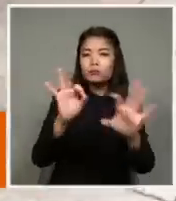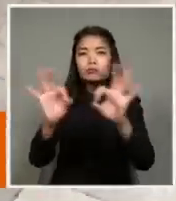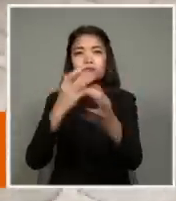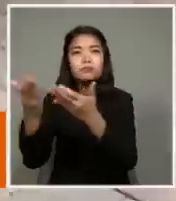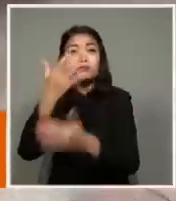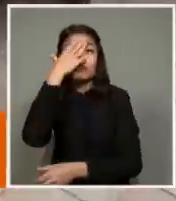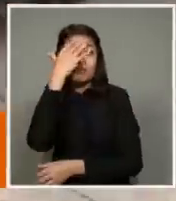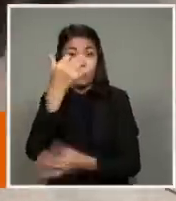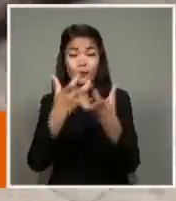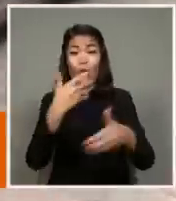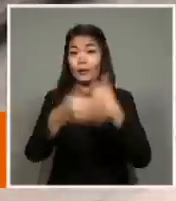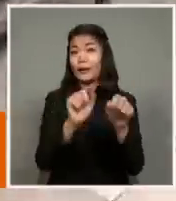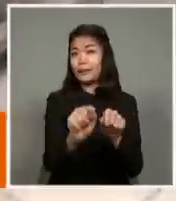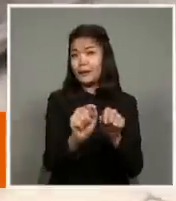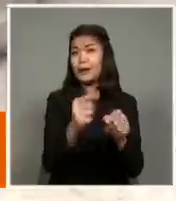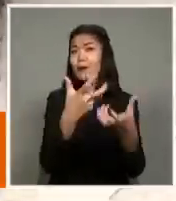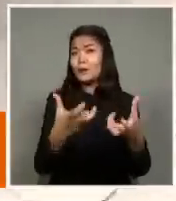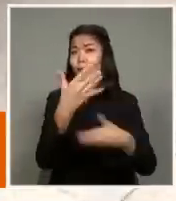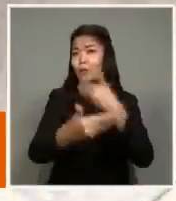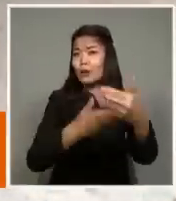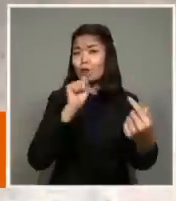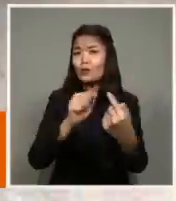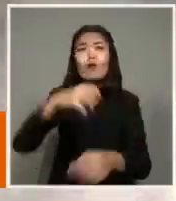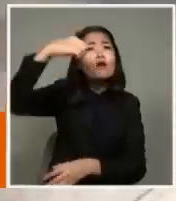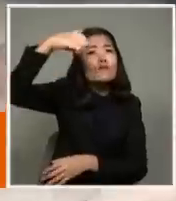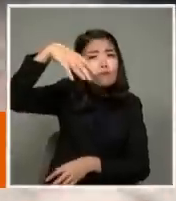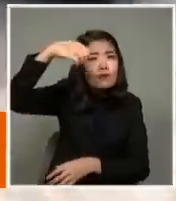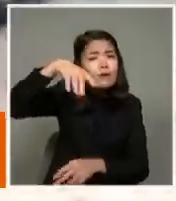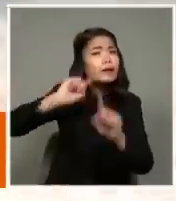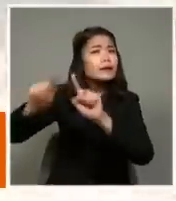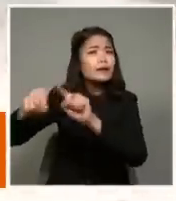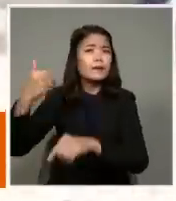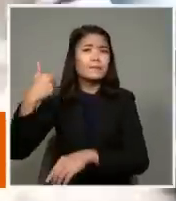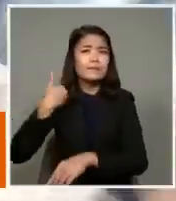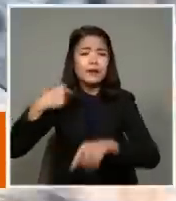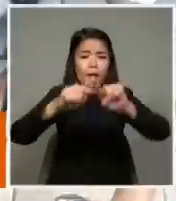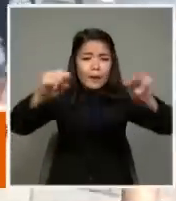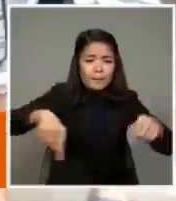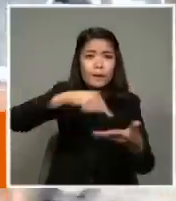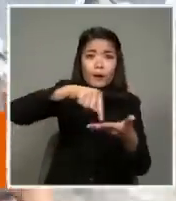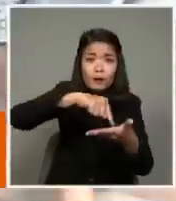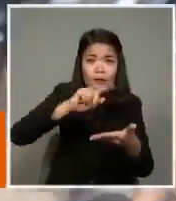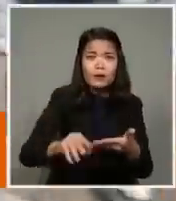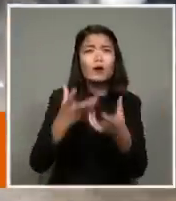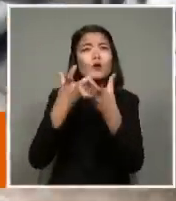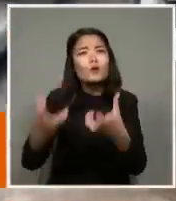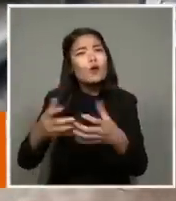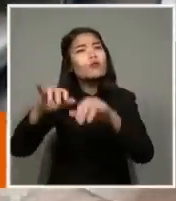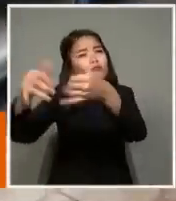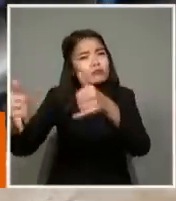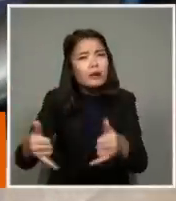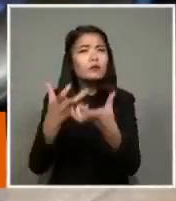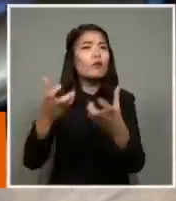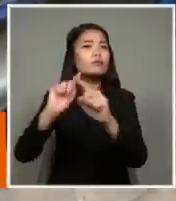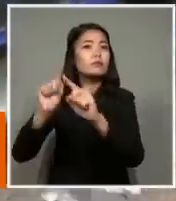คะเพราะว่าสินค้าที่เขาขายที่นี่เป็นสินค้าอุปกรณ์อิเล็กทรอนิกส์ต่างๆอย่างเช่นอะไหล่อุปกรณ์เครื่องมือของใช้ของเล่นส่ว